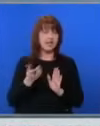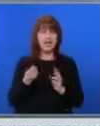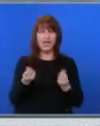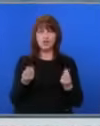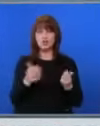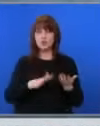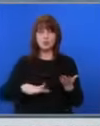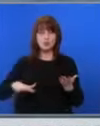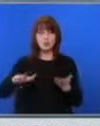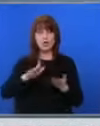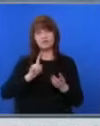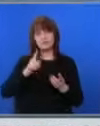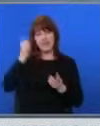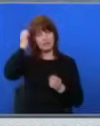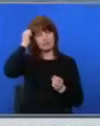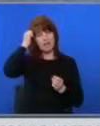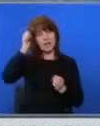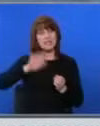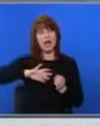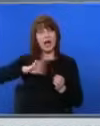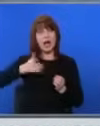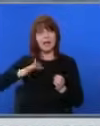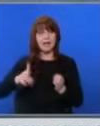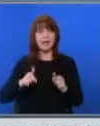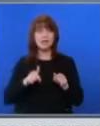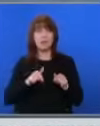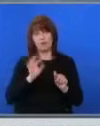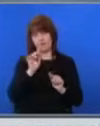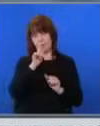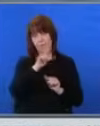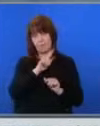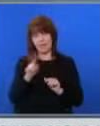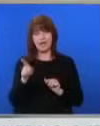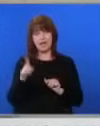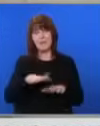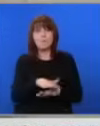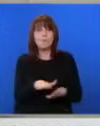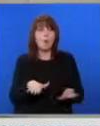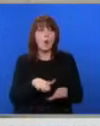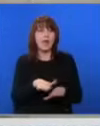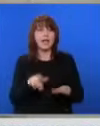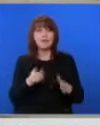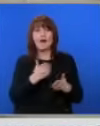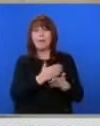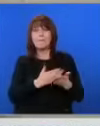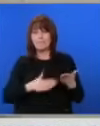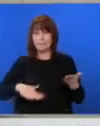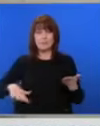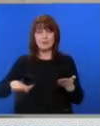суша или скали, предполагам, не знам. Но към момента там се е море. Той парцел е доста